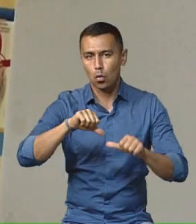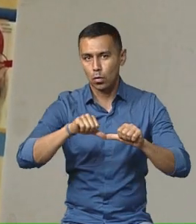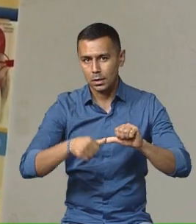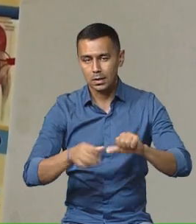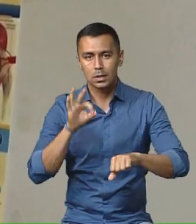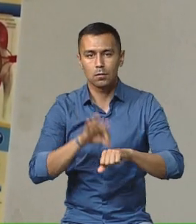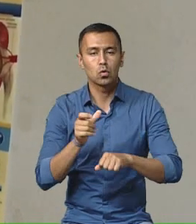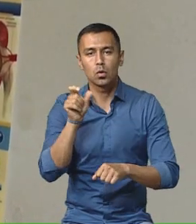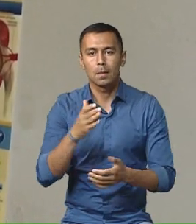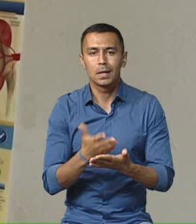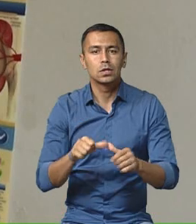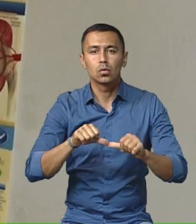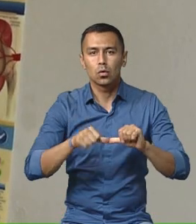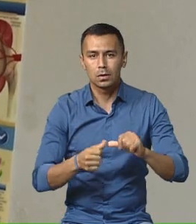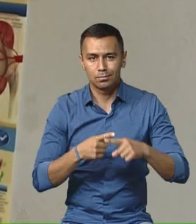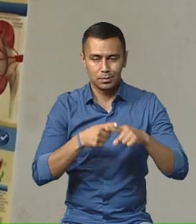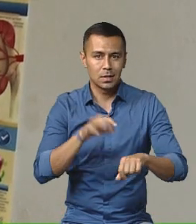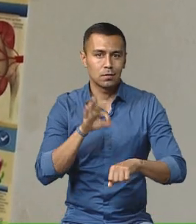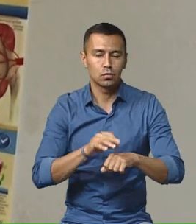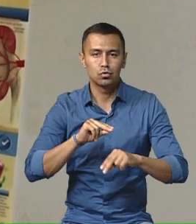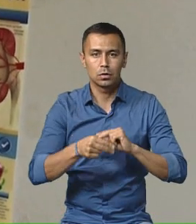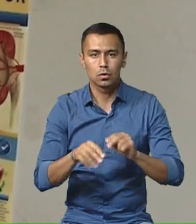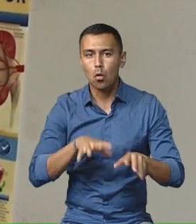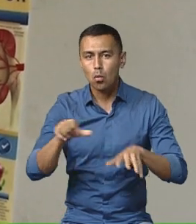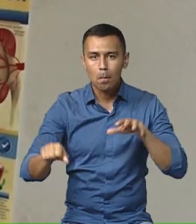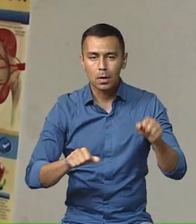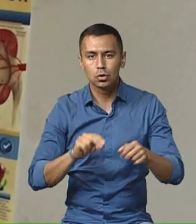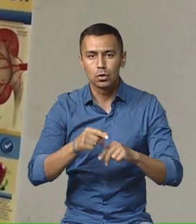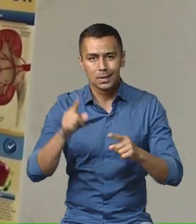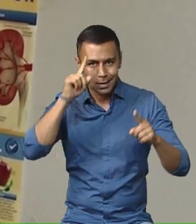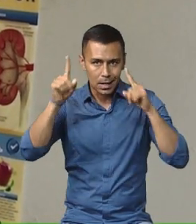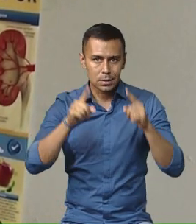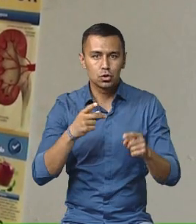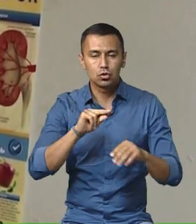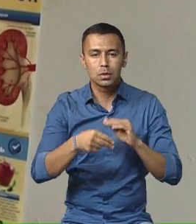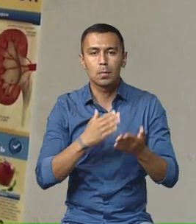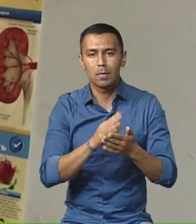захворювання, якщо людина мала якесь хронічне захворювання через окупацію, через стреси, через перебування в